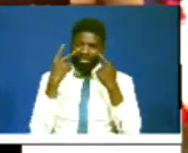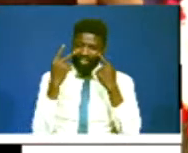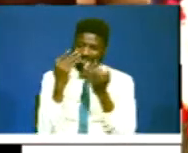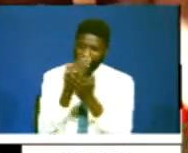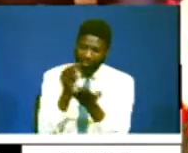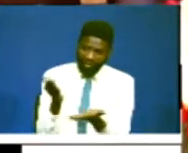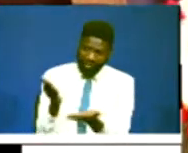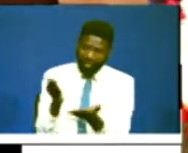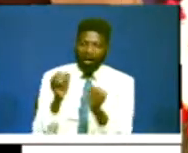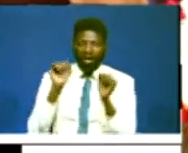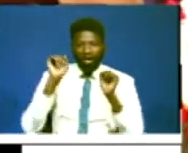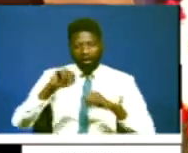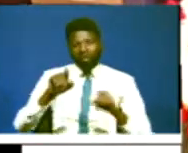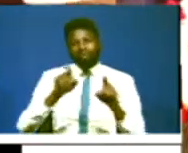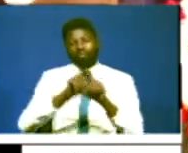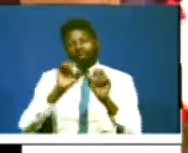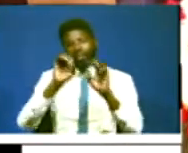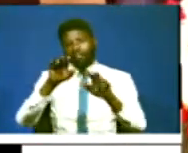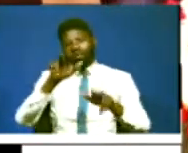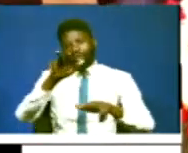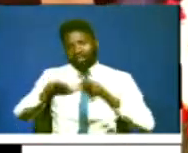unachukua unakibiza Kirinyaga, alafu tunasonga.